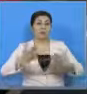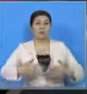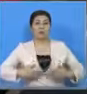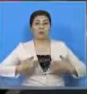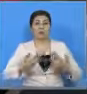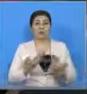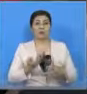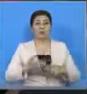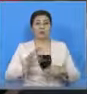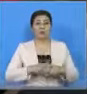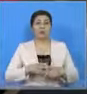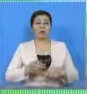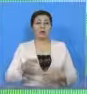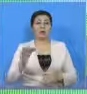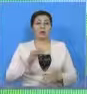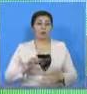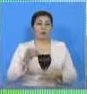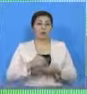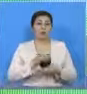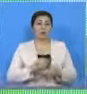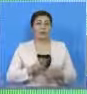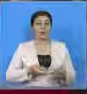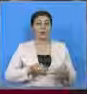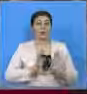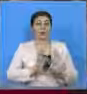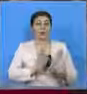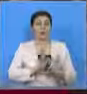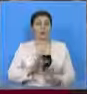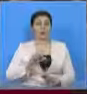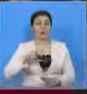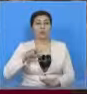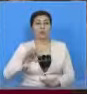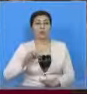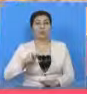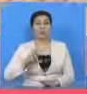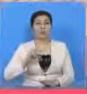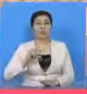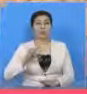Бүгінгі іс-шарада облыс әкімінің орынбасары Бұлбұл Елеусінова медицина қызметкерлерін аймақ басшысы атынан